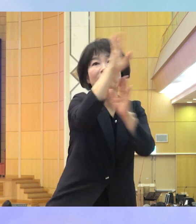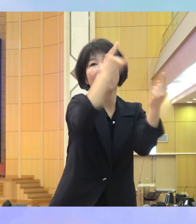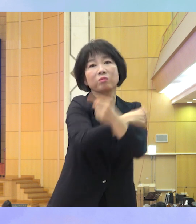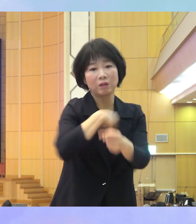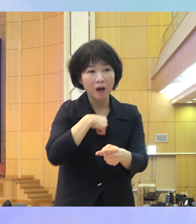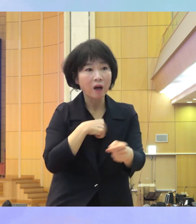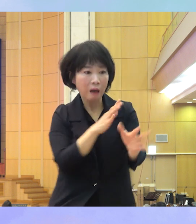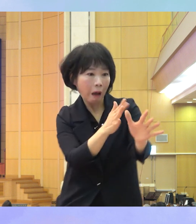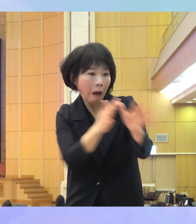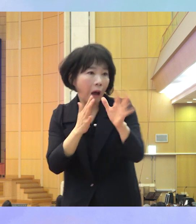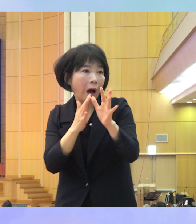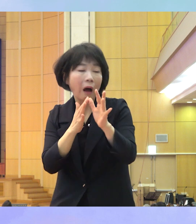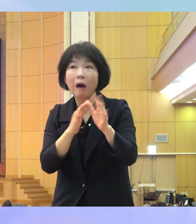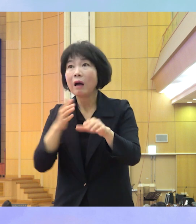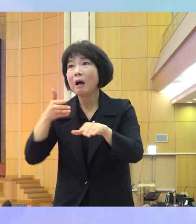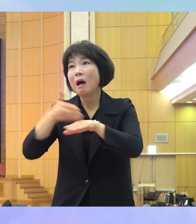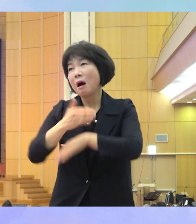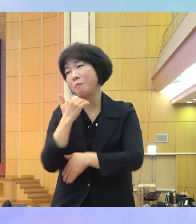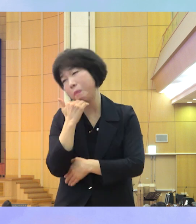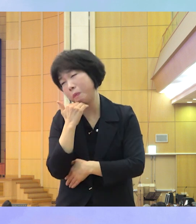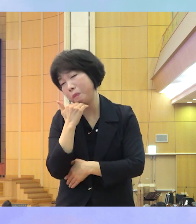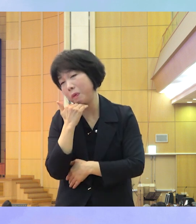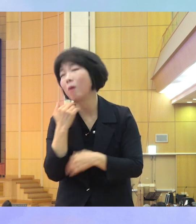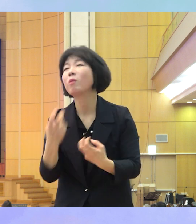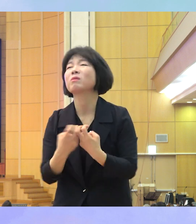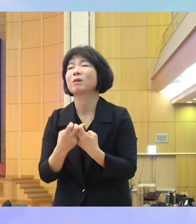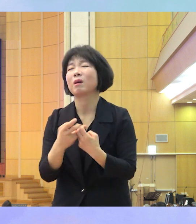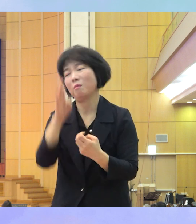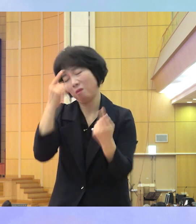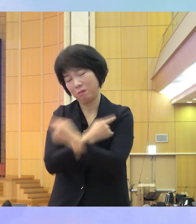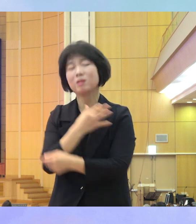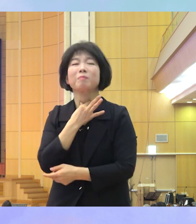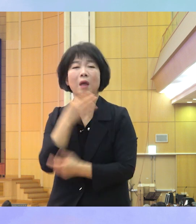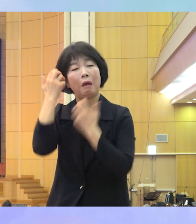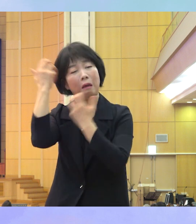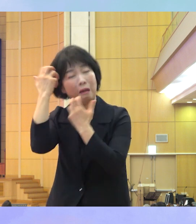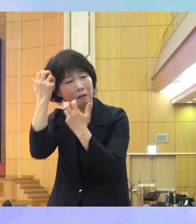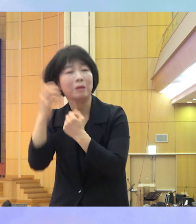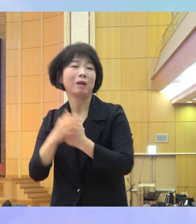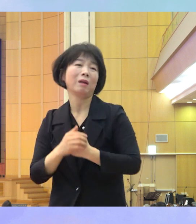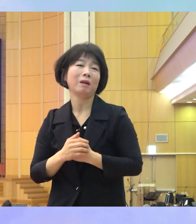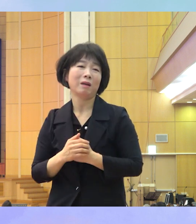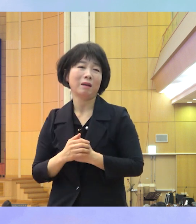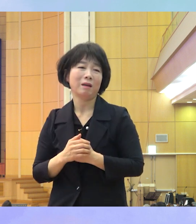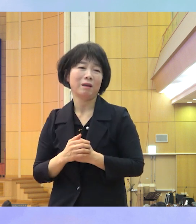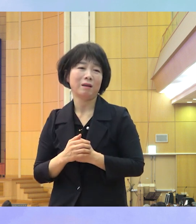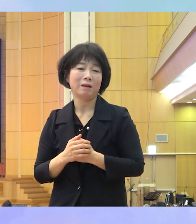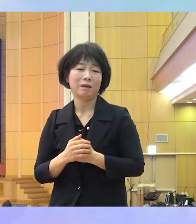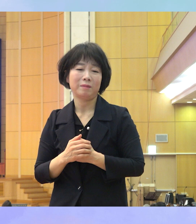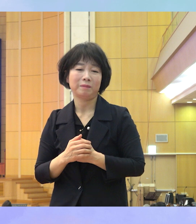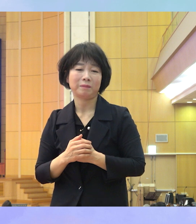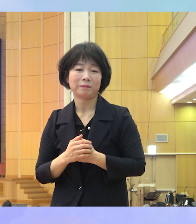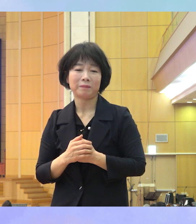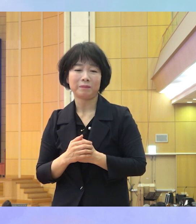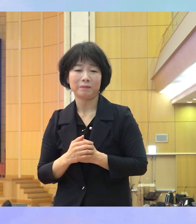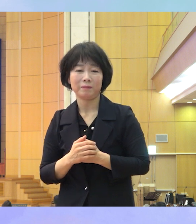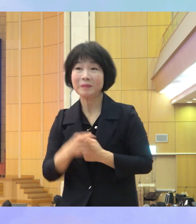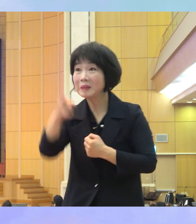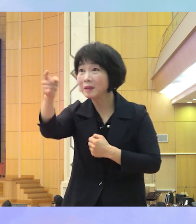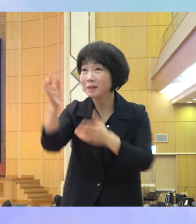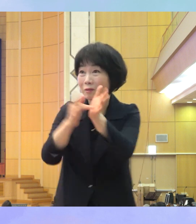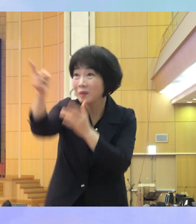나는 언제 고침받을 수 있습니까? 그러니 천사가 내려 물을 동할 때 당신 나를